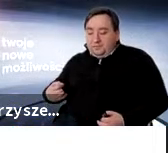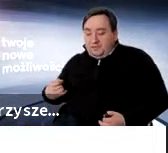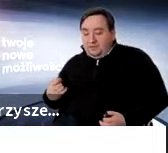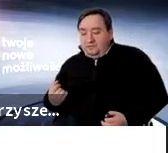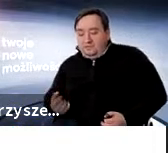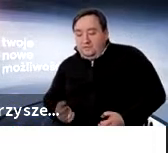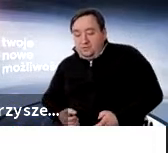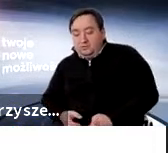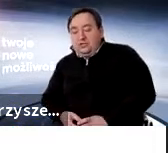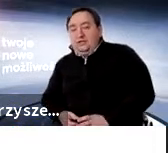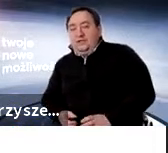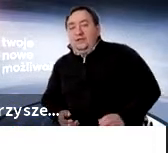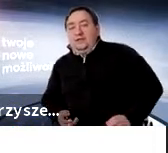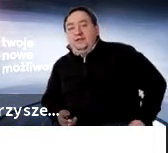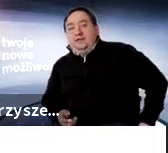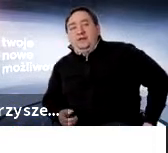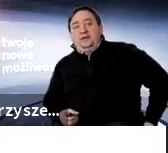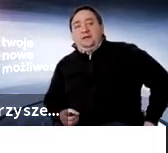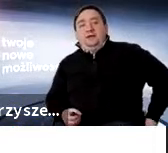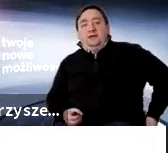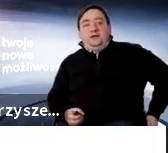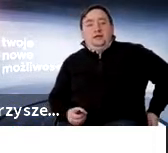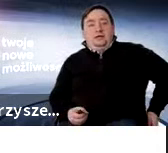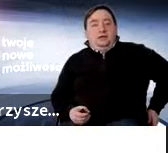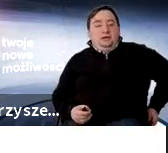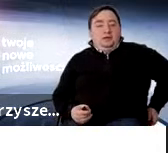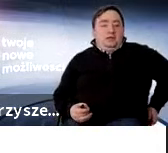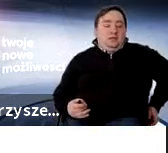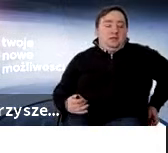mamy wyłączenie